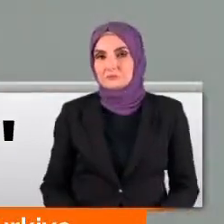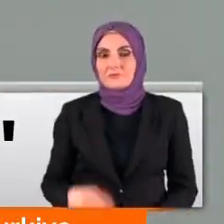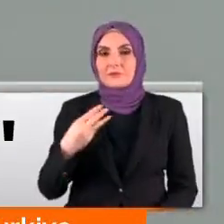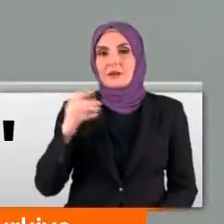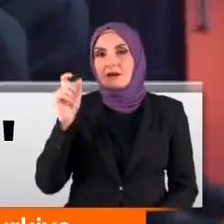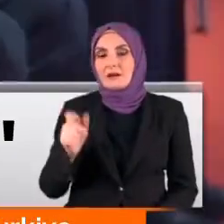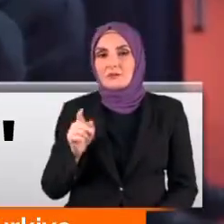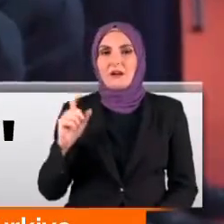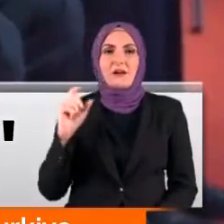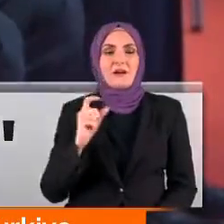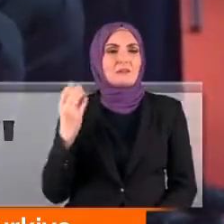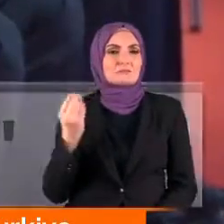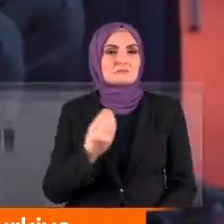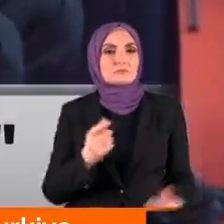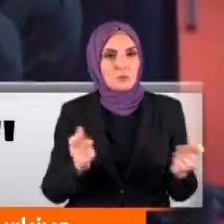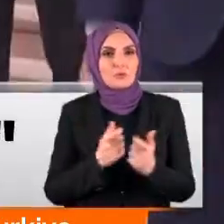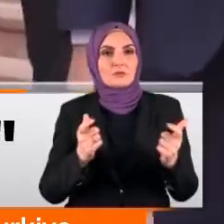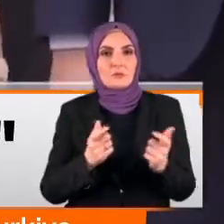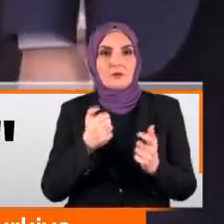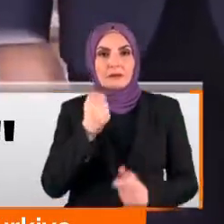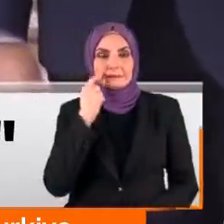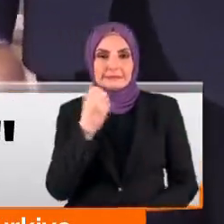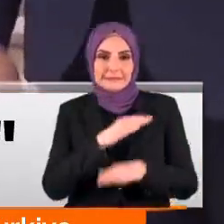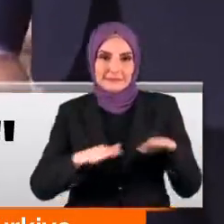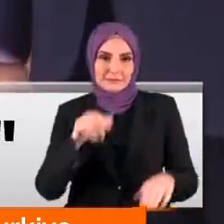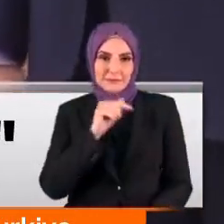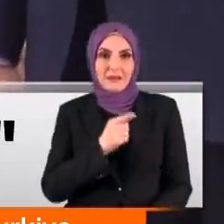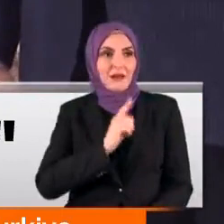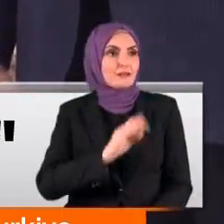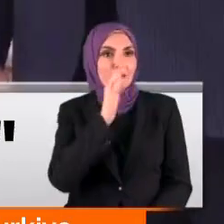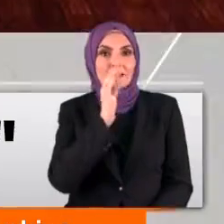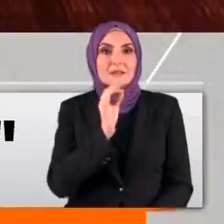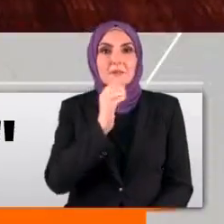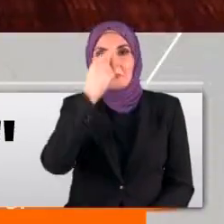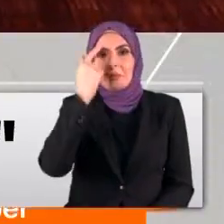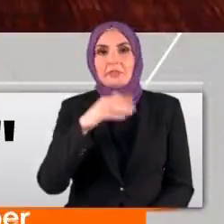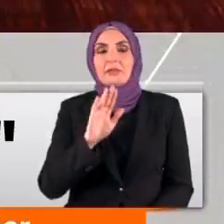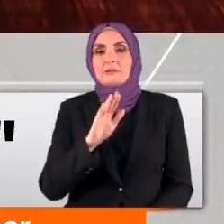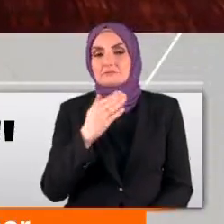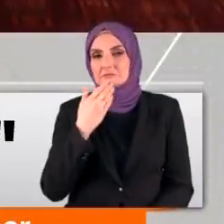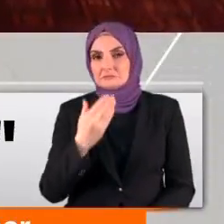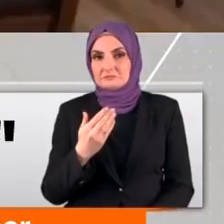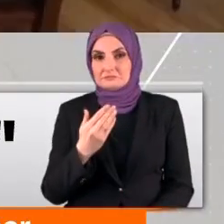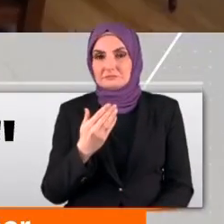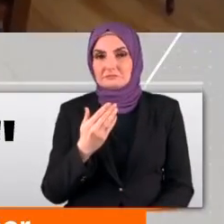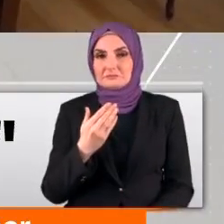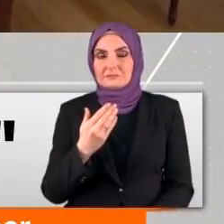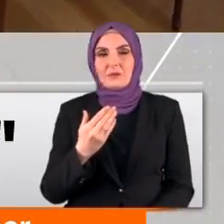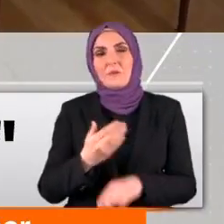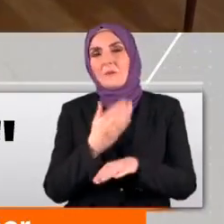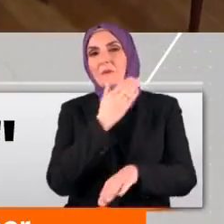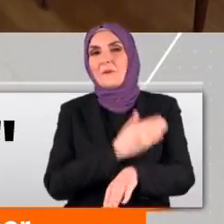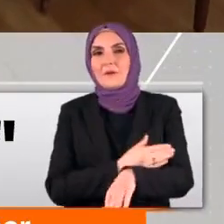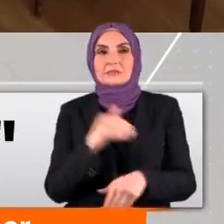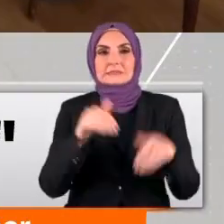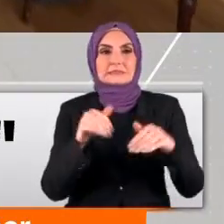aylardır toplanan altılı masada daha aday silüeti bile belirlenmemesine de dikkat çekti. Bir ara seçim tarihi netleşsin,